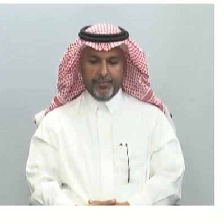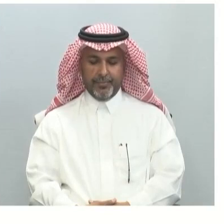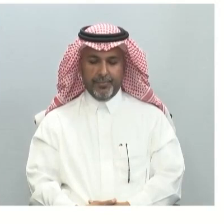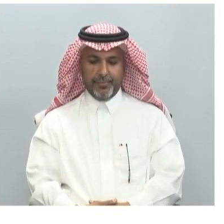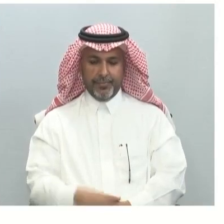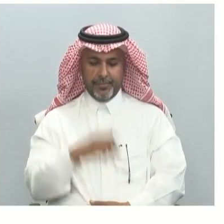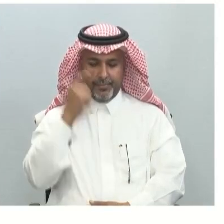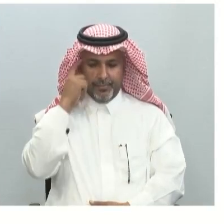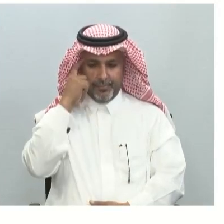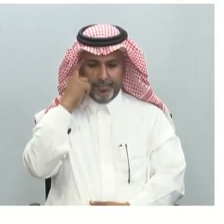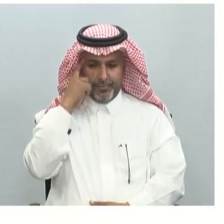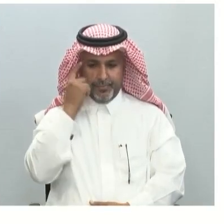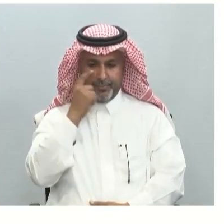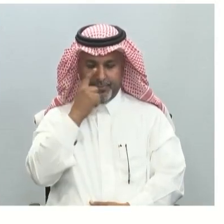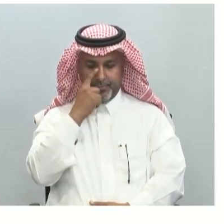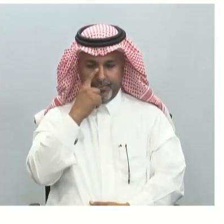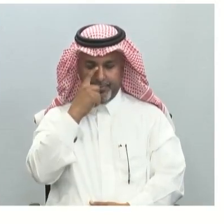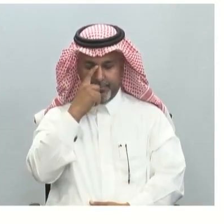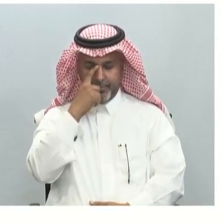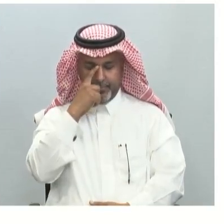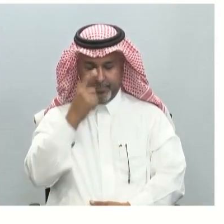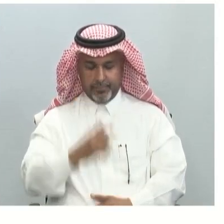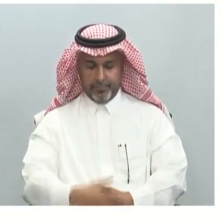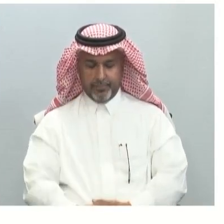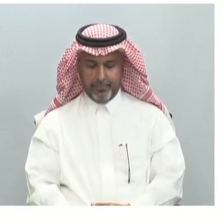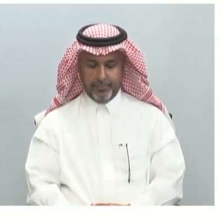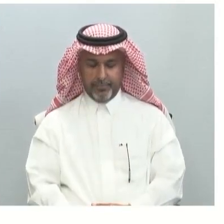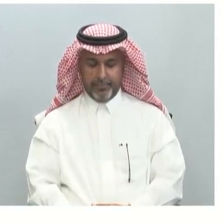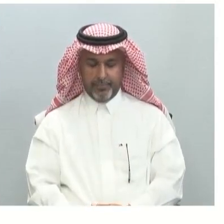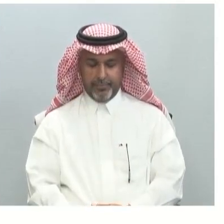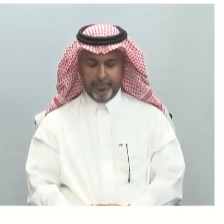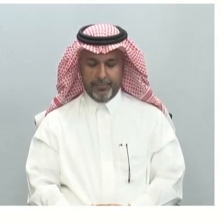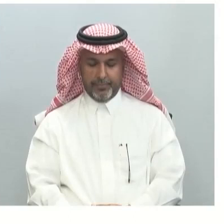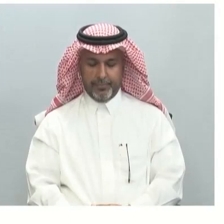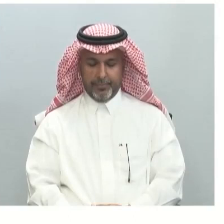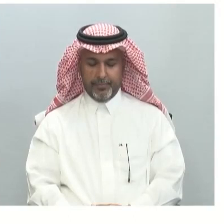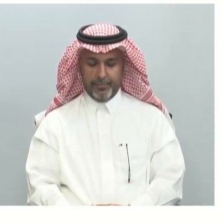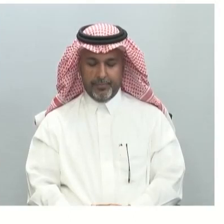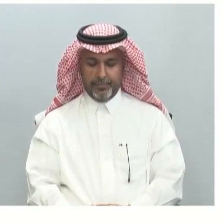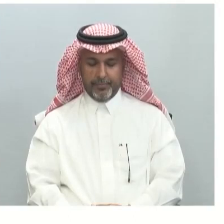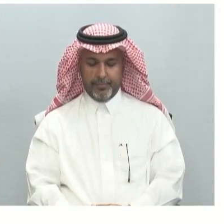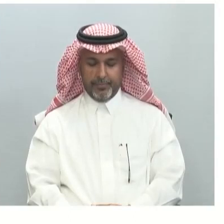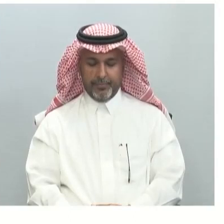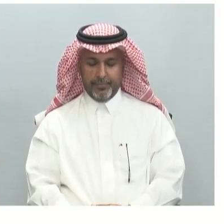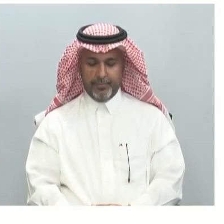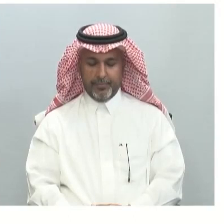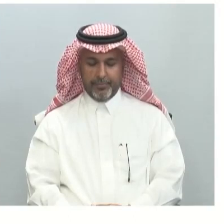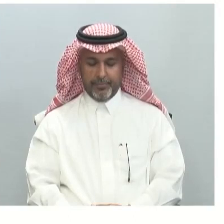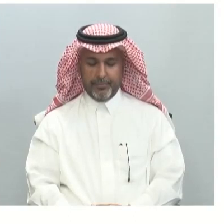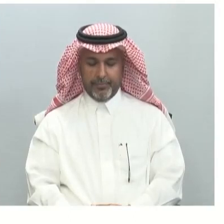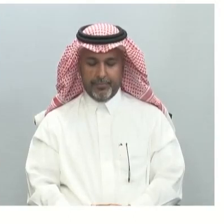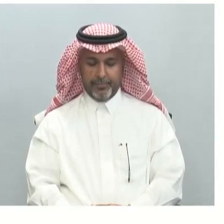من الان هنا السؤال في اعد كتابه العباره على صوره